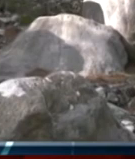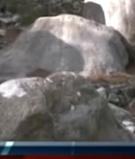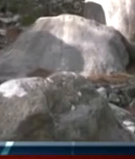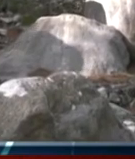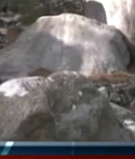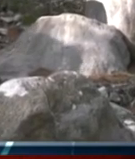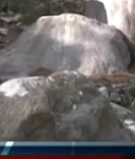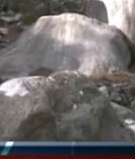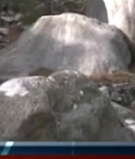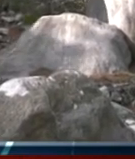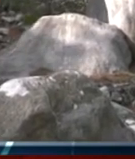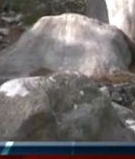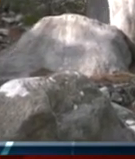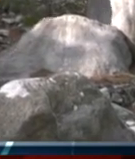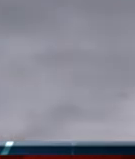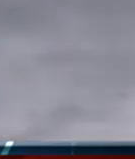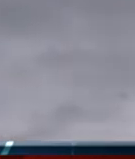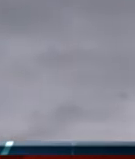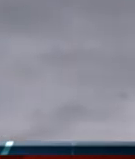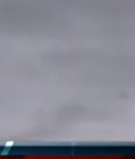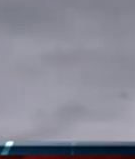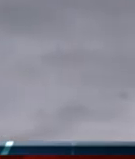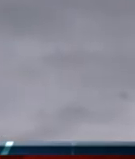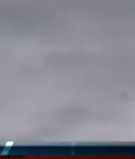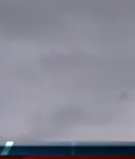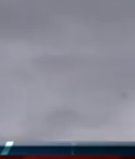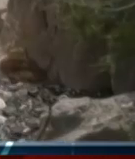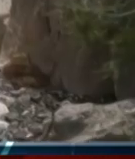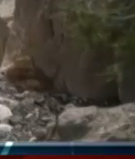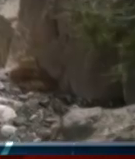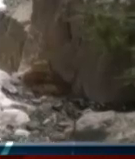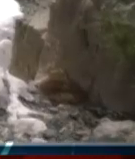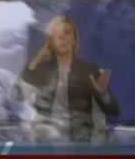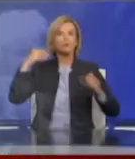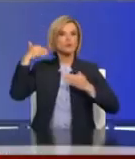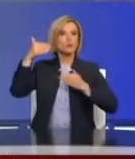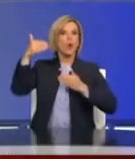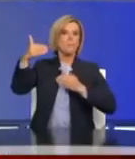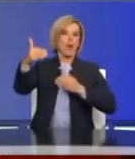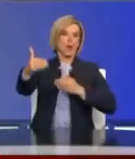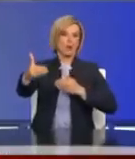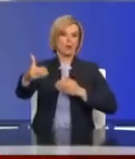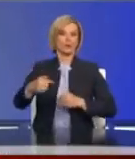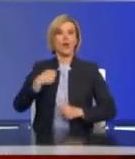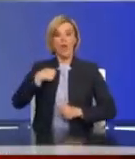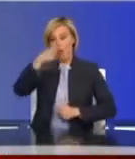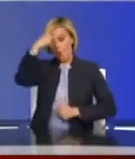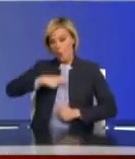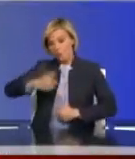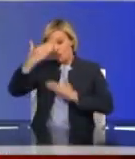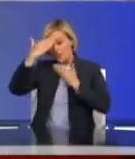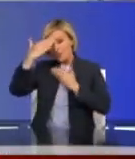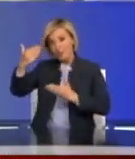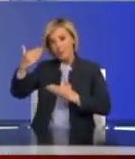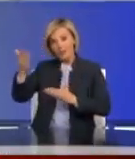τελευταία χρόνια την εκπομπή «Αρετή και τόλμη» στην κρατική τηλεόραση, που μεταδίδεται και από την τηλεόραση Best. Και που στέκομαι δίπλα σε ένα στέλεχος των